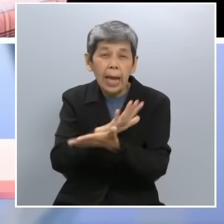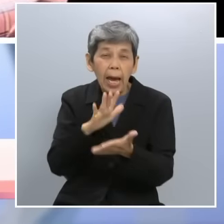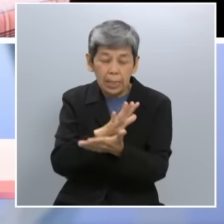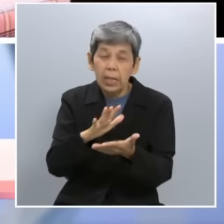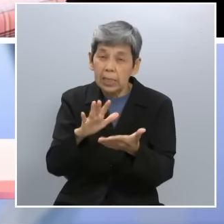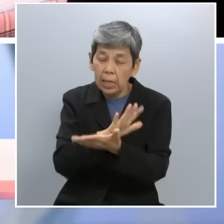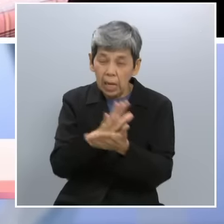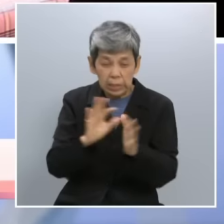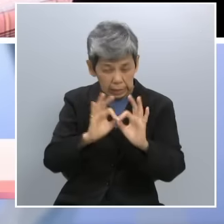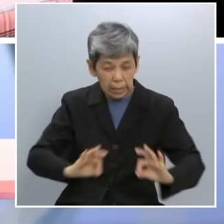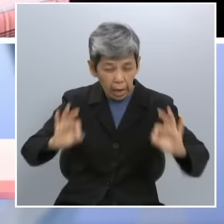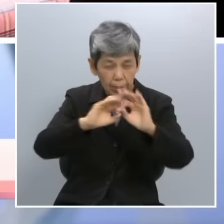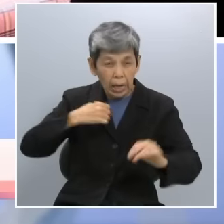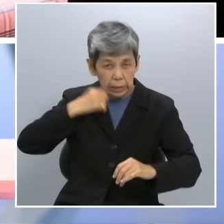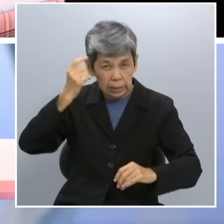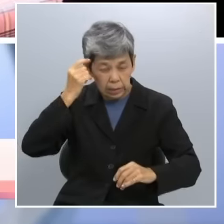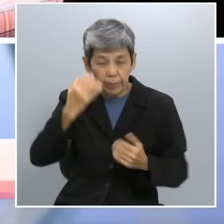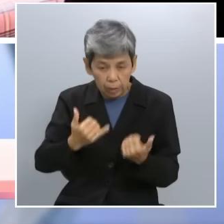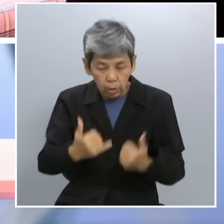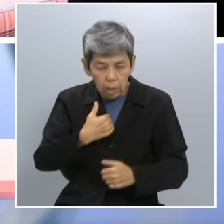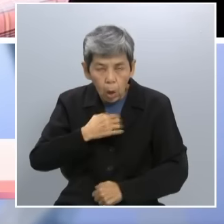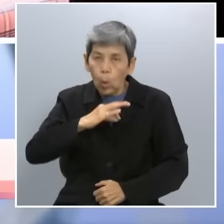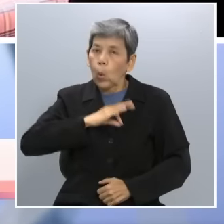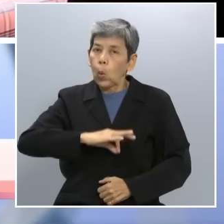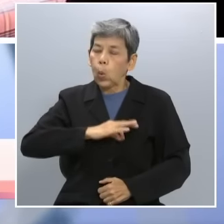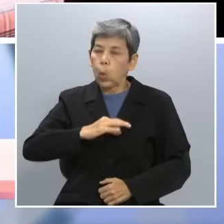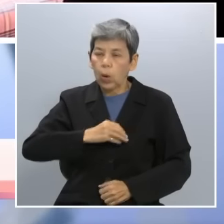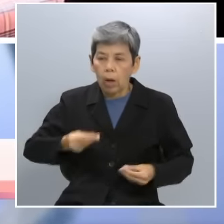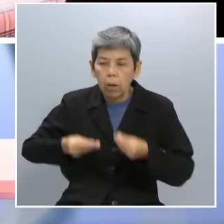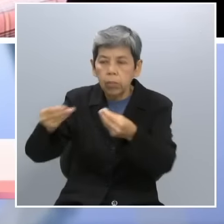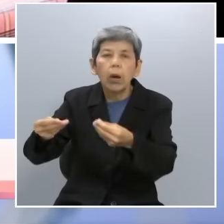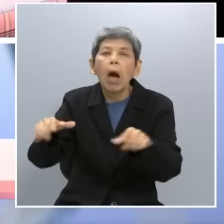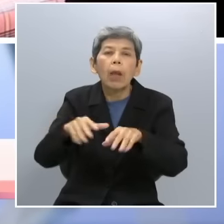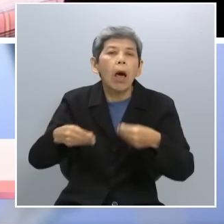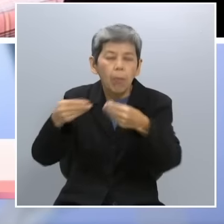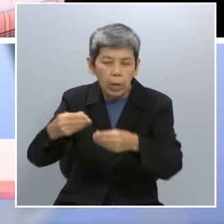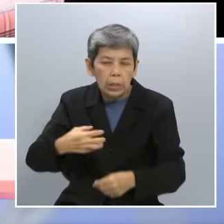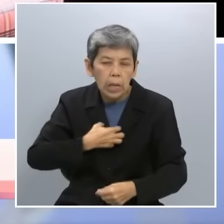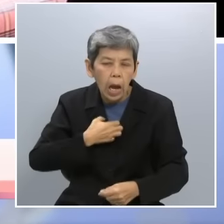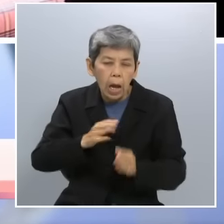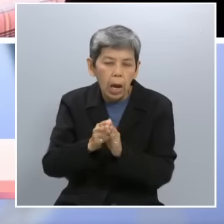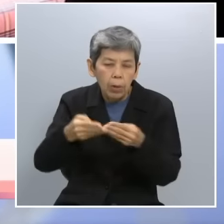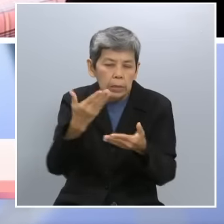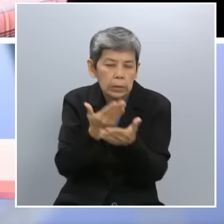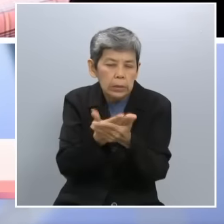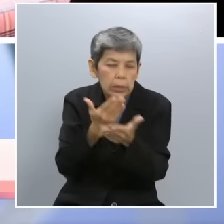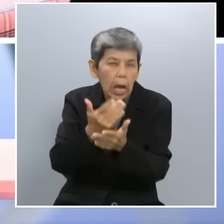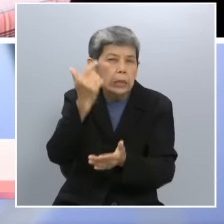ส่งมันสำคัญแต่ตอนนี้หนูเริ่มรู้สึกว่าเขาให้ส่งไปงั้นๆอาจจะอยากได้แค่กระเป๋าตังค์หรือเปล่าอะไรเงี้